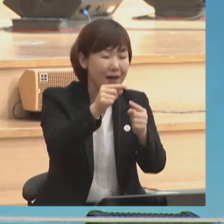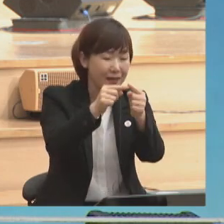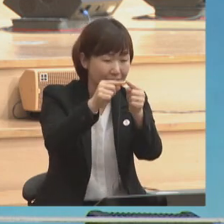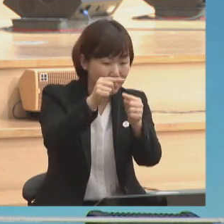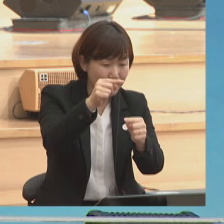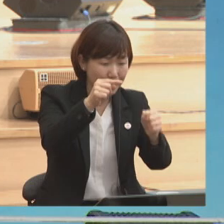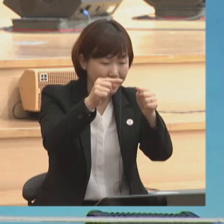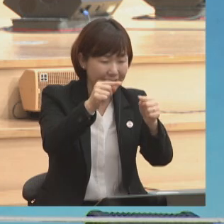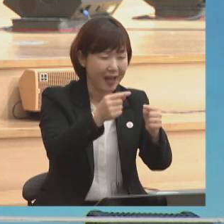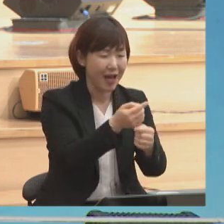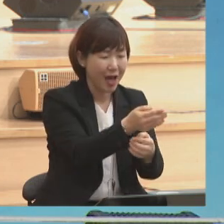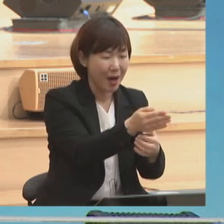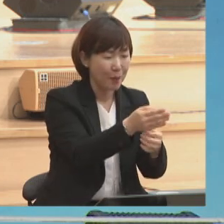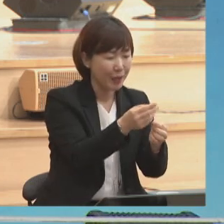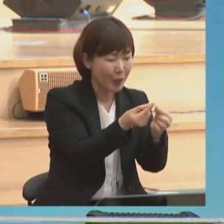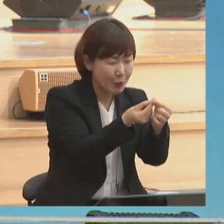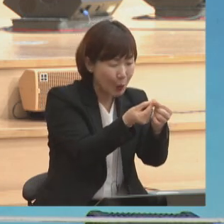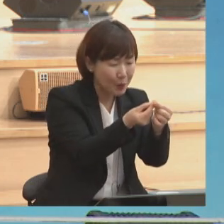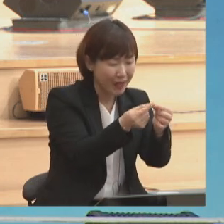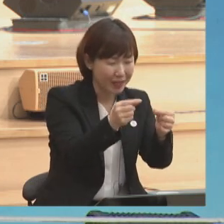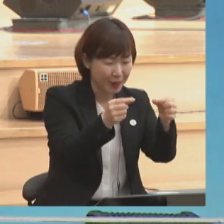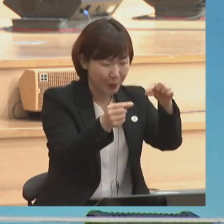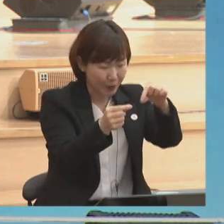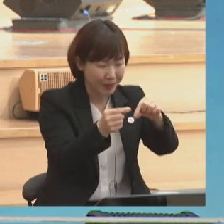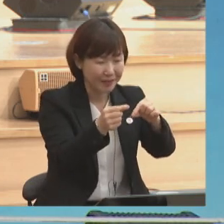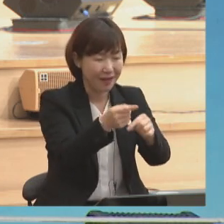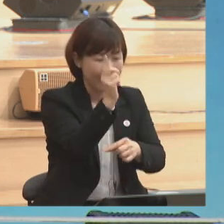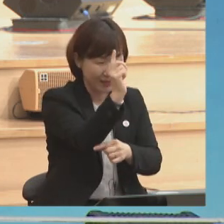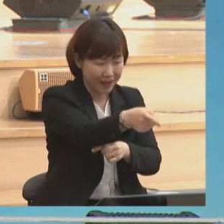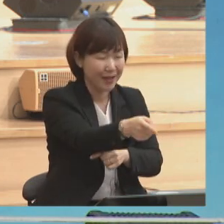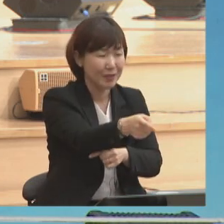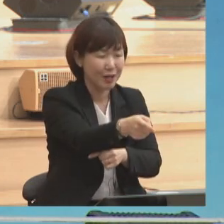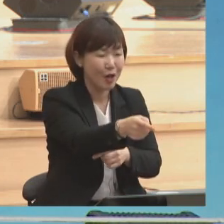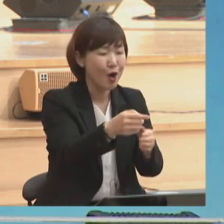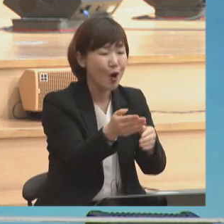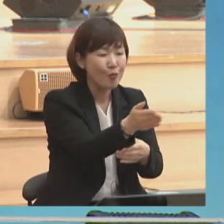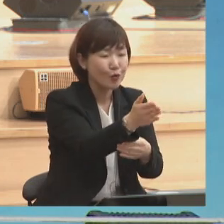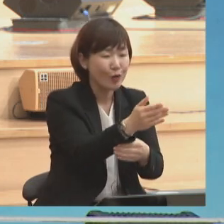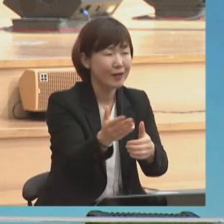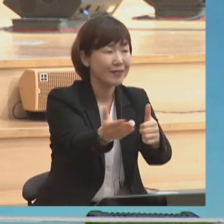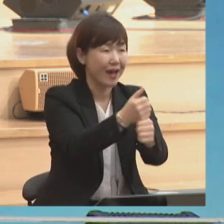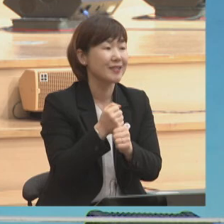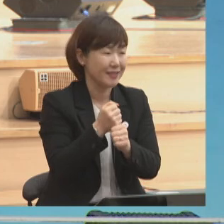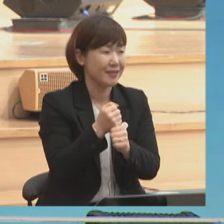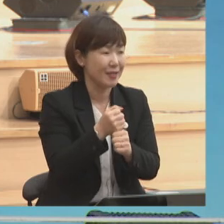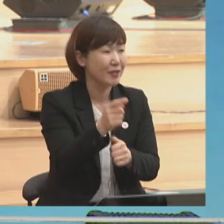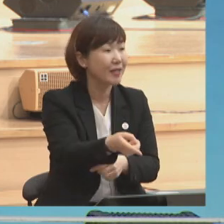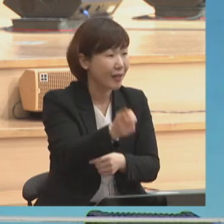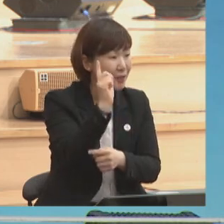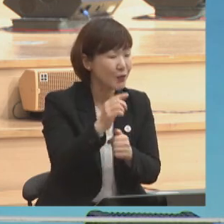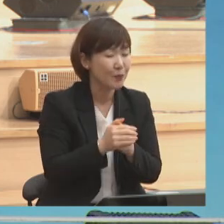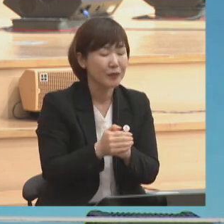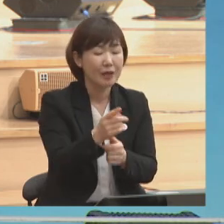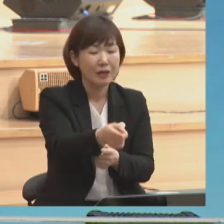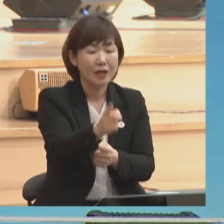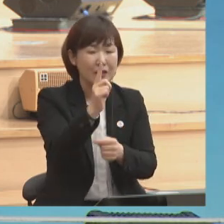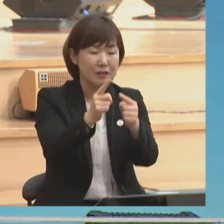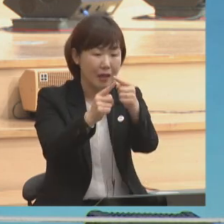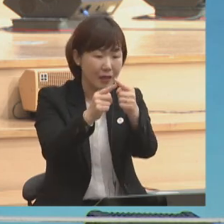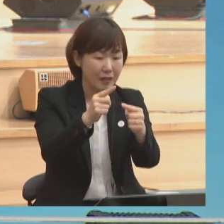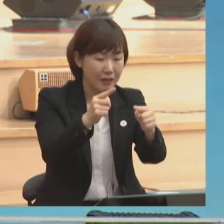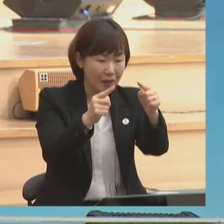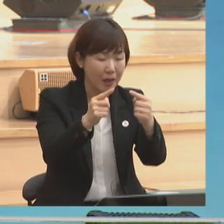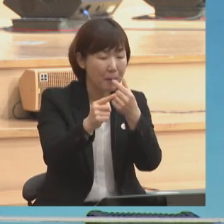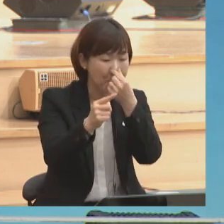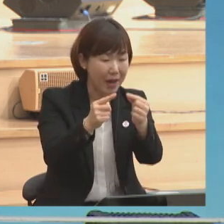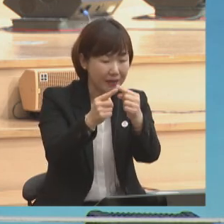유인해서 낚아채는 그 낚시잖아요. 이걸 모르는 사람이 어디 있겠어요? 그러나 여러분, 낚시 바늘에 미끼를 끼워서 낚싯수를 던져놓는다고